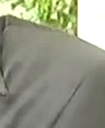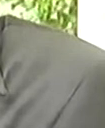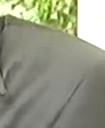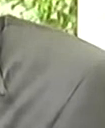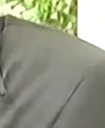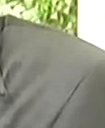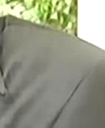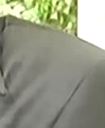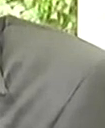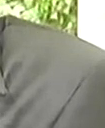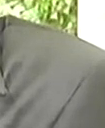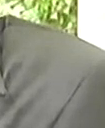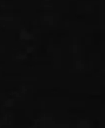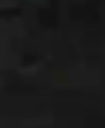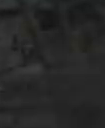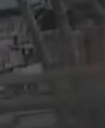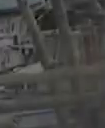ะ